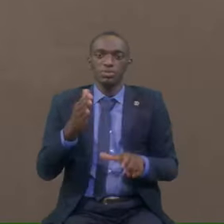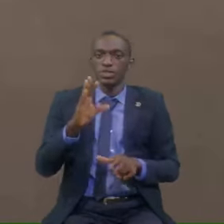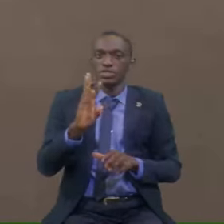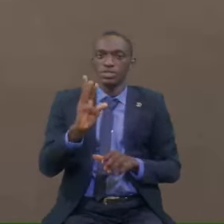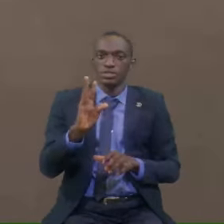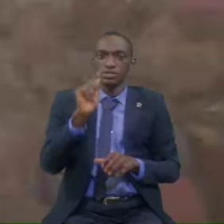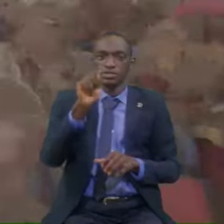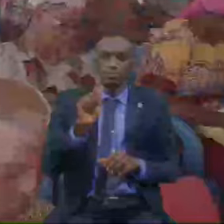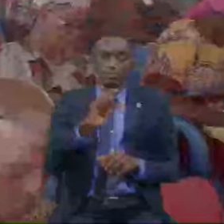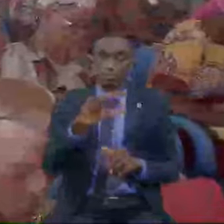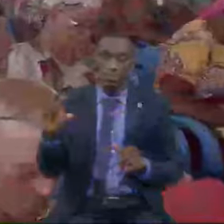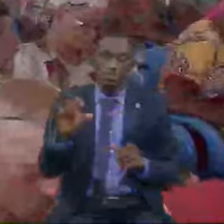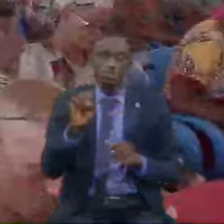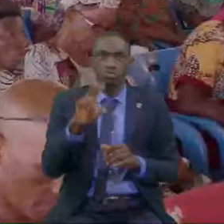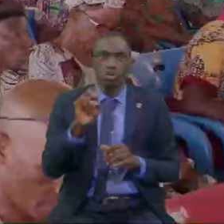Jean 16,